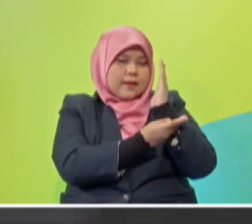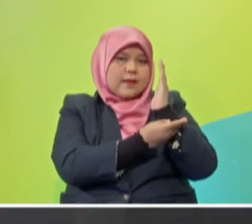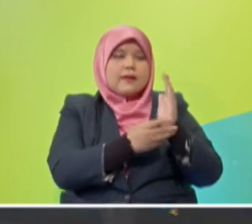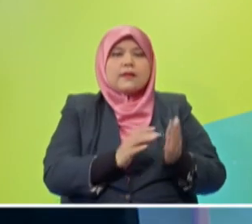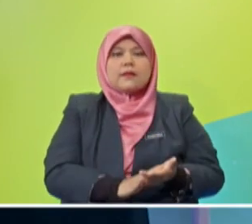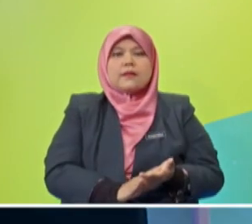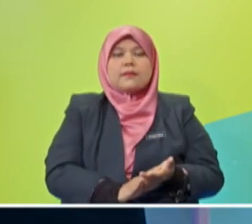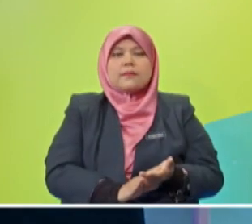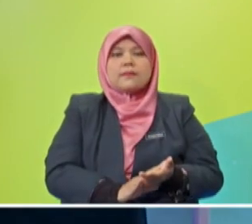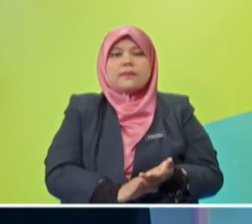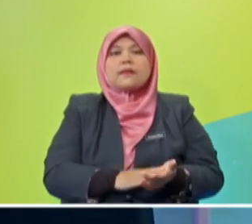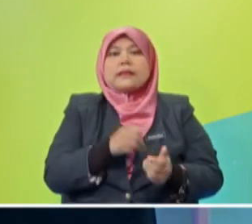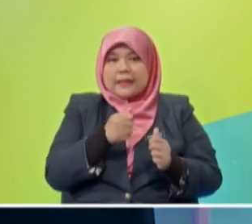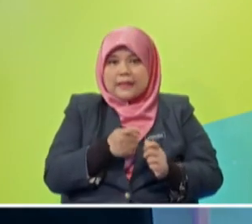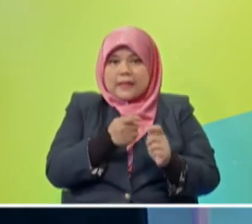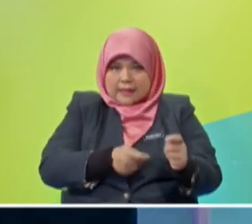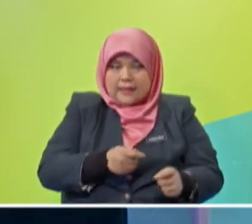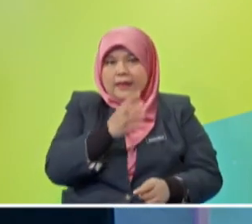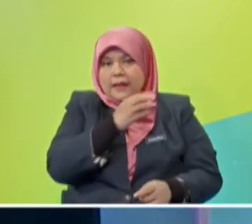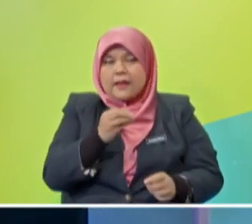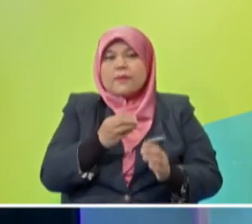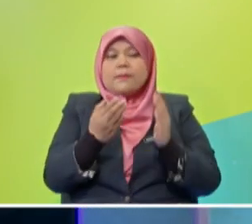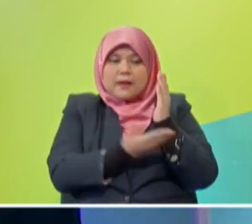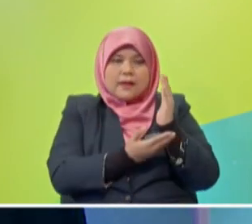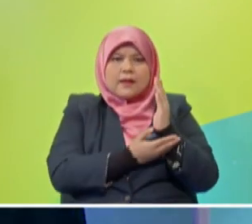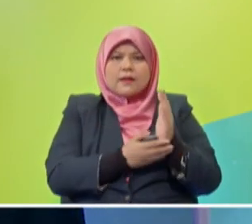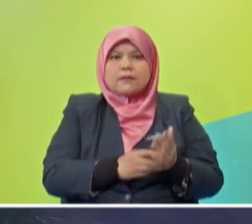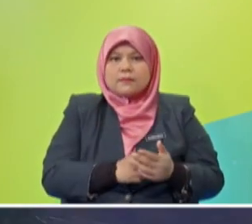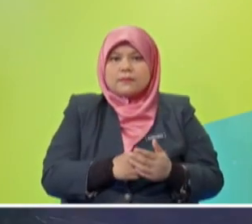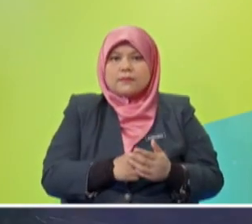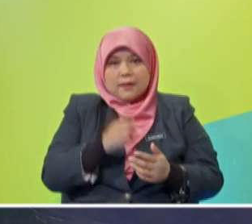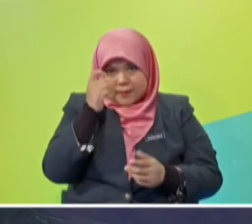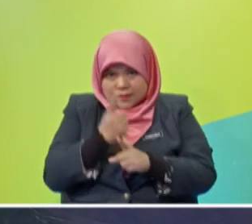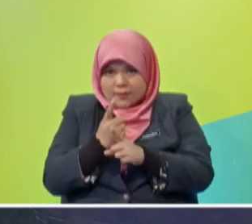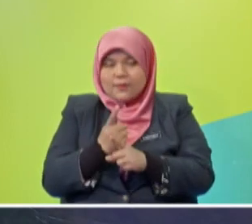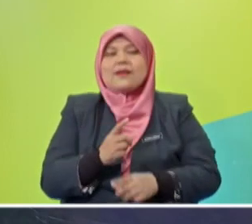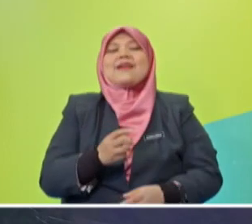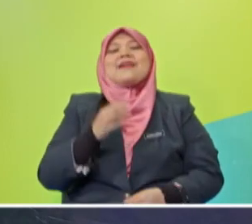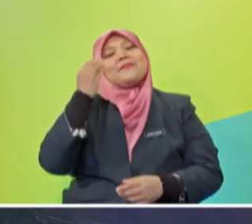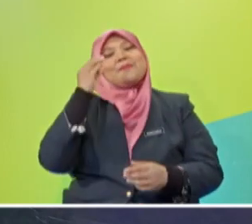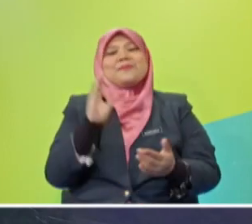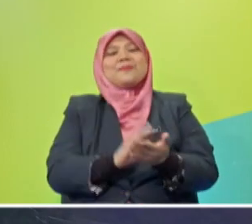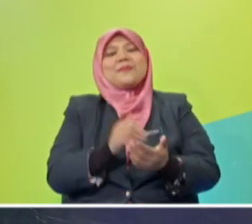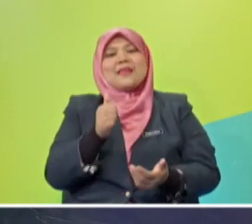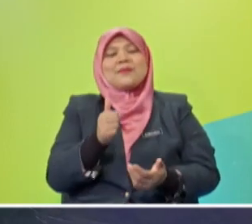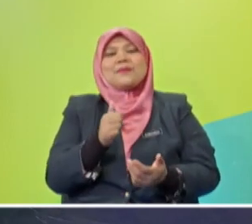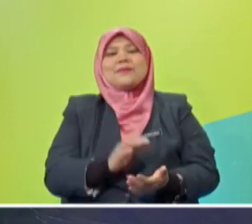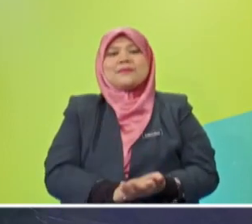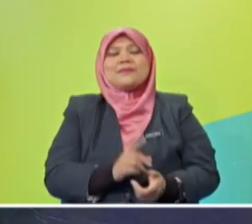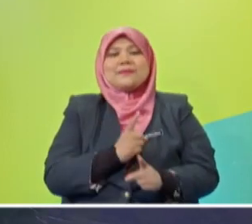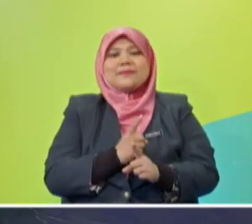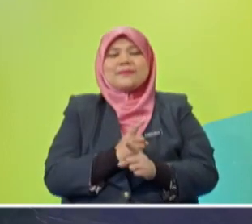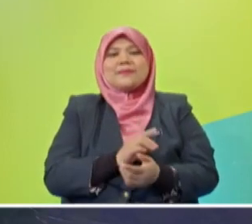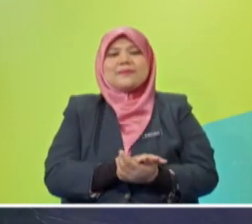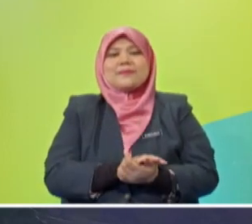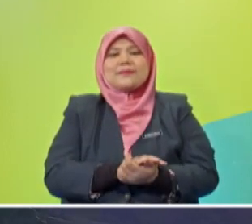Khalish bagi jawapan pertanian dan pembalakan. Agak Irfan betul tak? Setuju dengan setuju. Jawapan dia. Setuju. Okey, kita akan semak jawapan